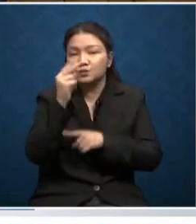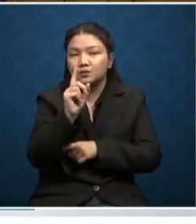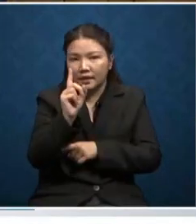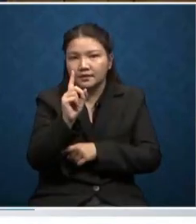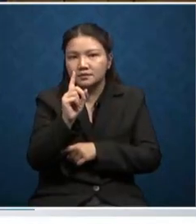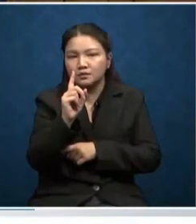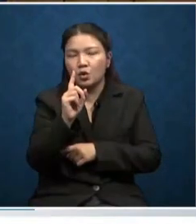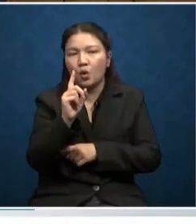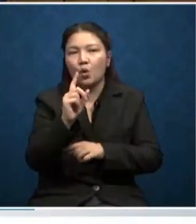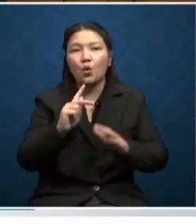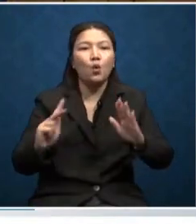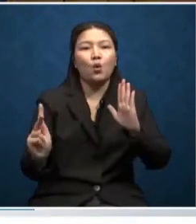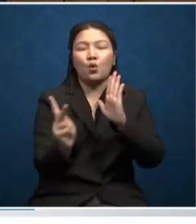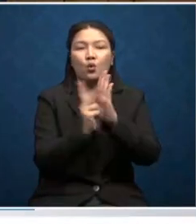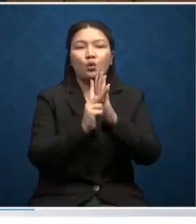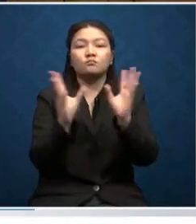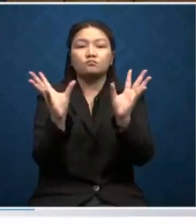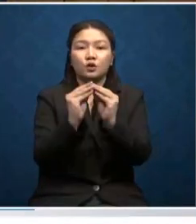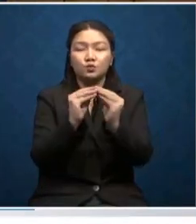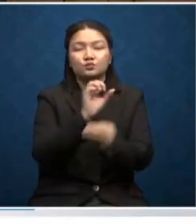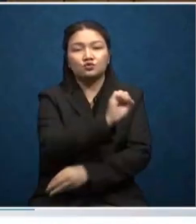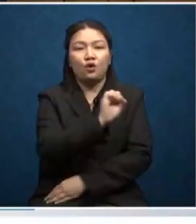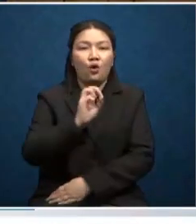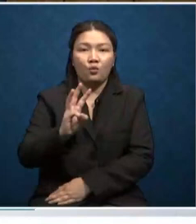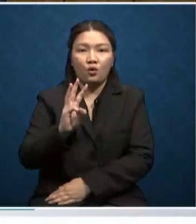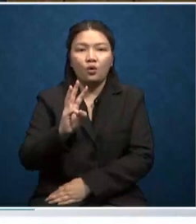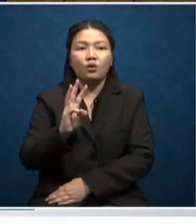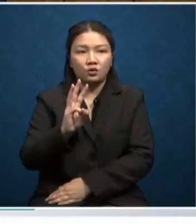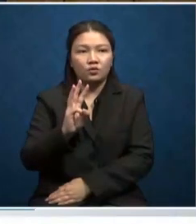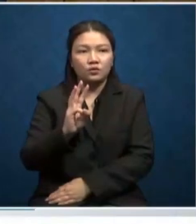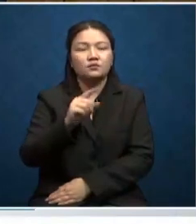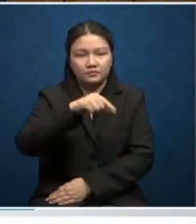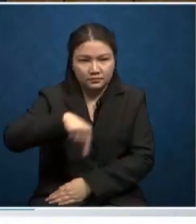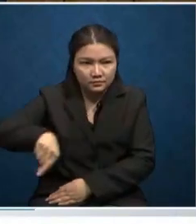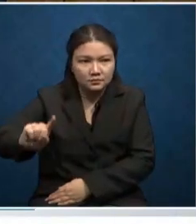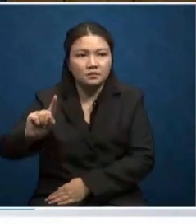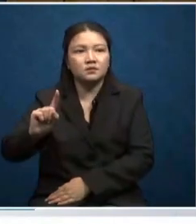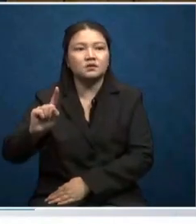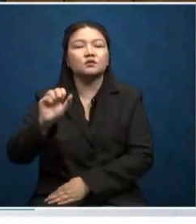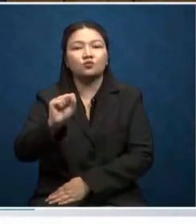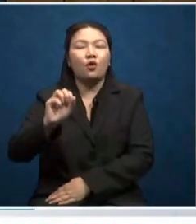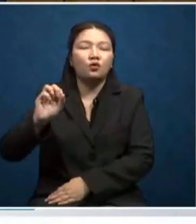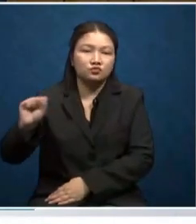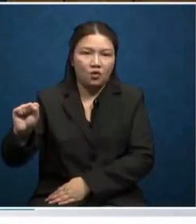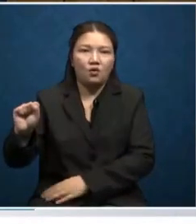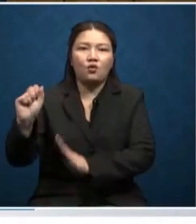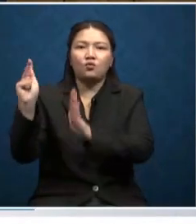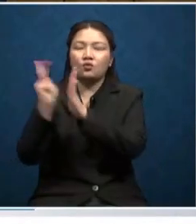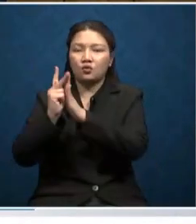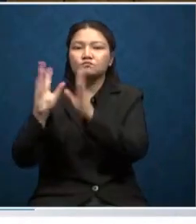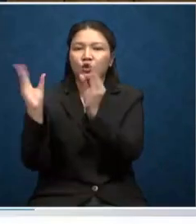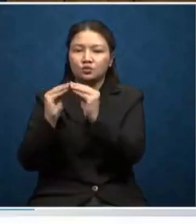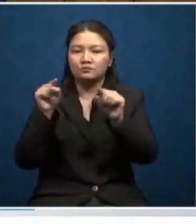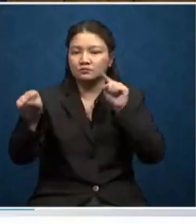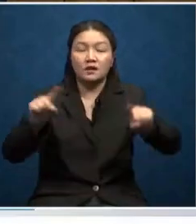ของการประชุมวุฒิสภาเนี่ยมันมีความแตกต่างกับข้อบังคับของสภาผู้แทนราษฎร